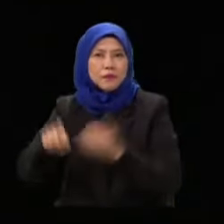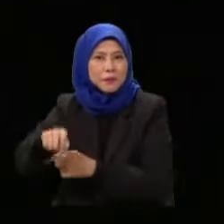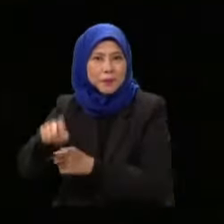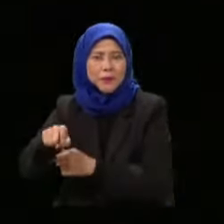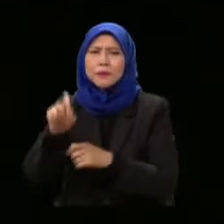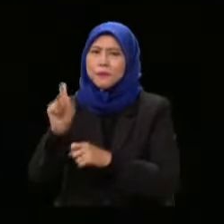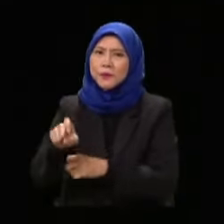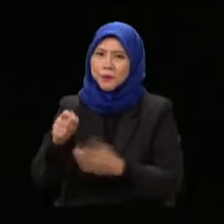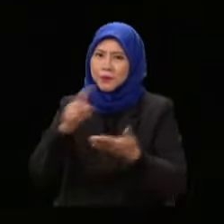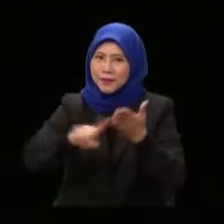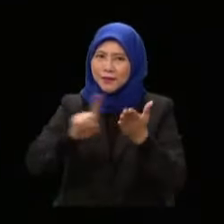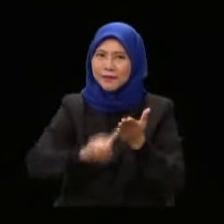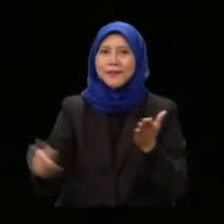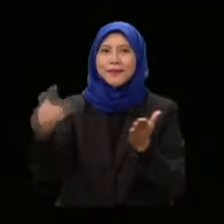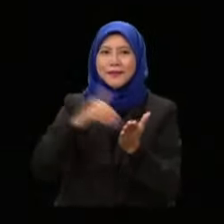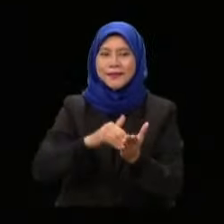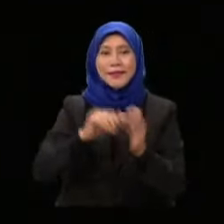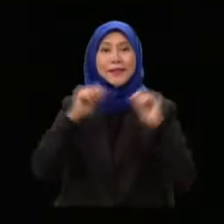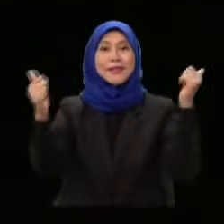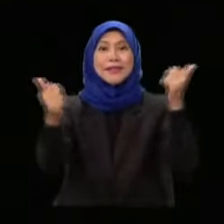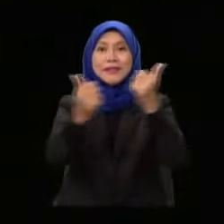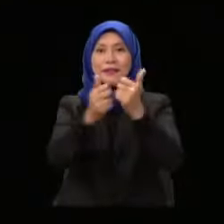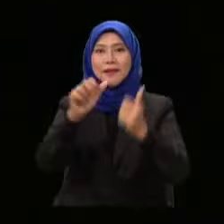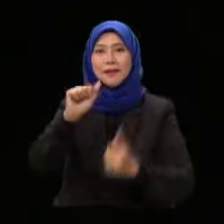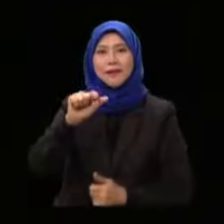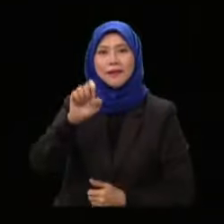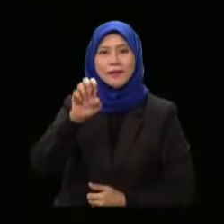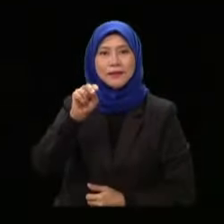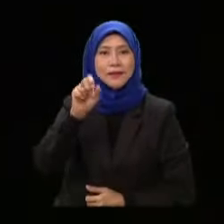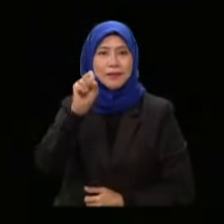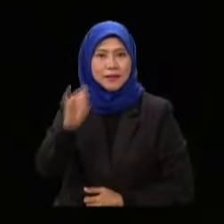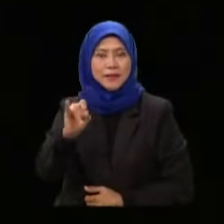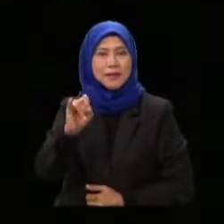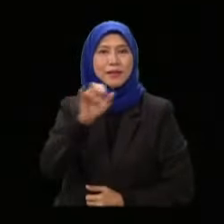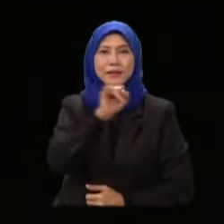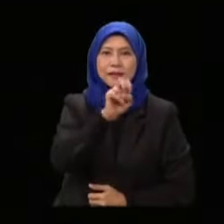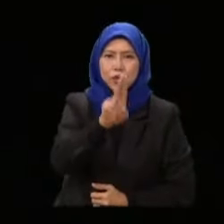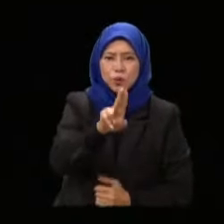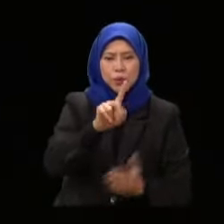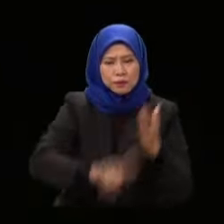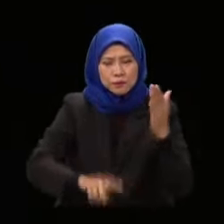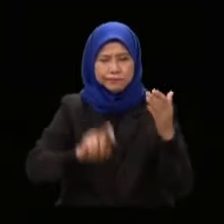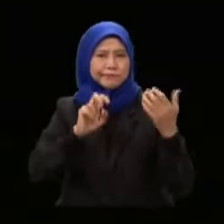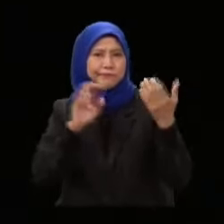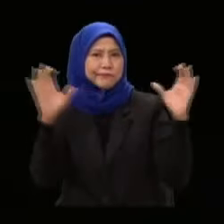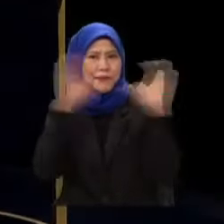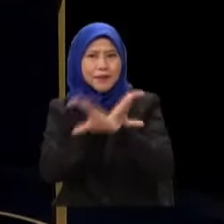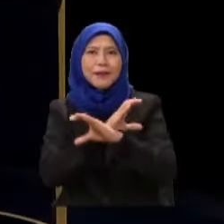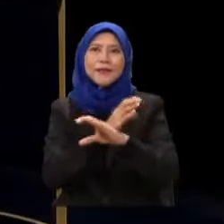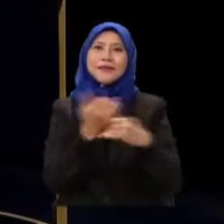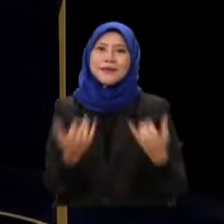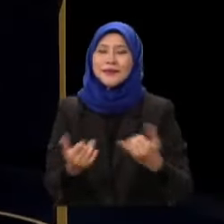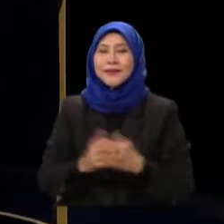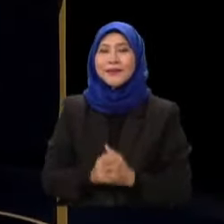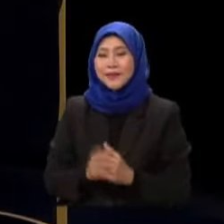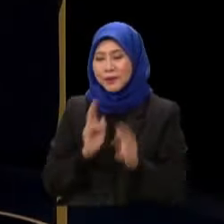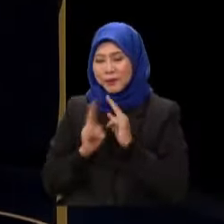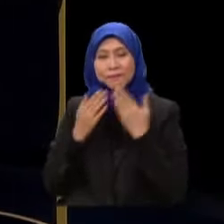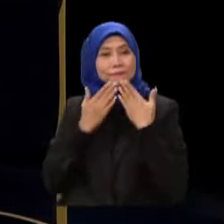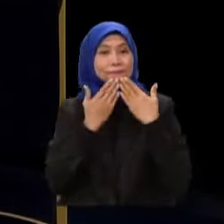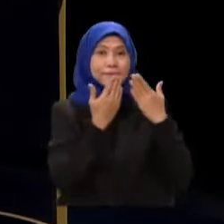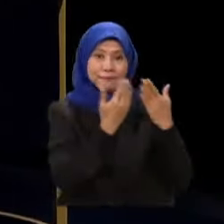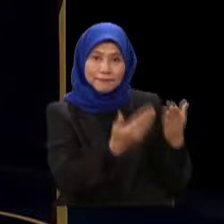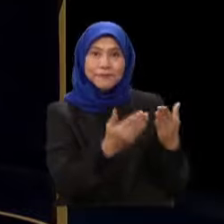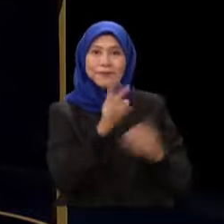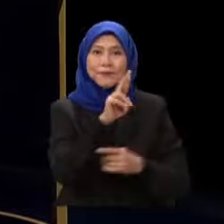re-entry jus melihat semula beberapa izin sini dalam peneliti dan chat-an sama sofa yang ada di bawah country ada atim kasih saya ucapkan terima kasih